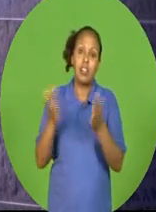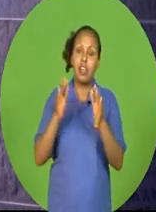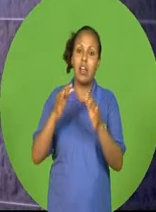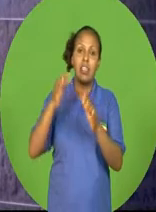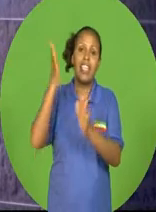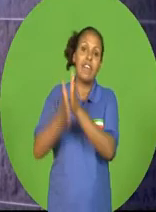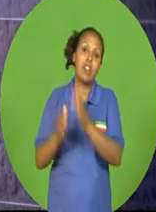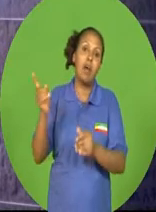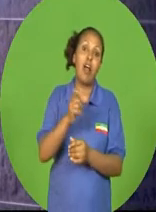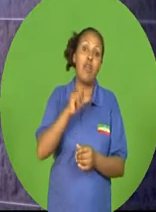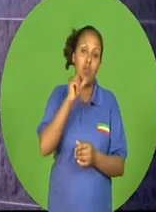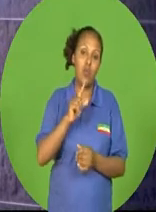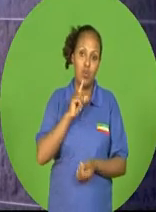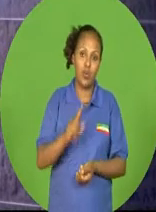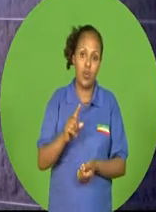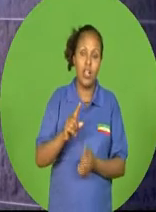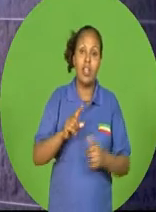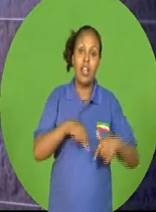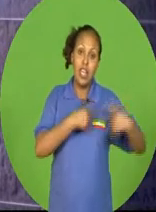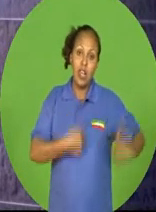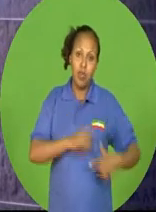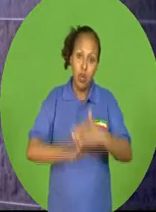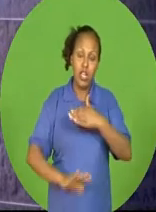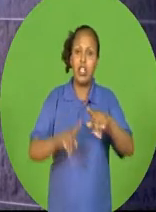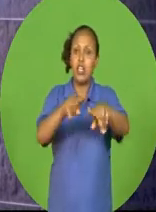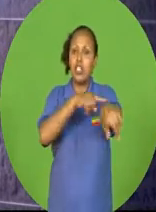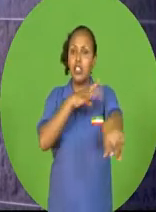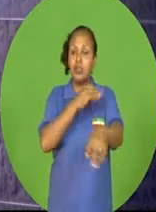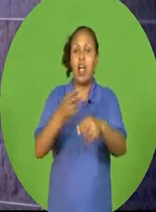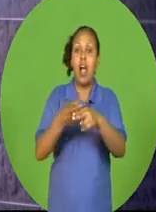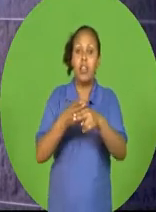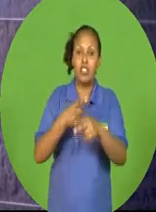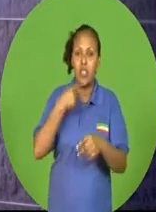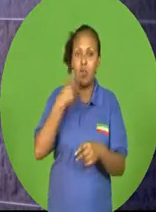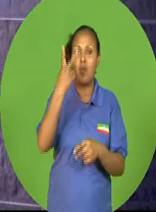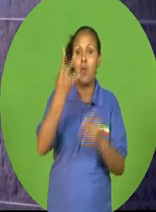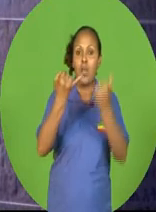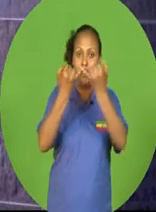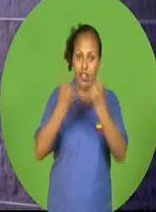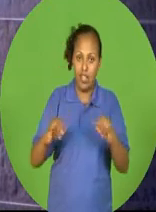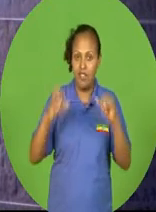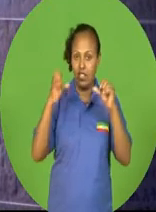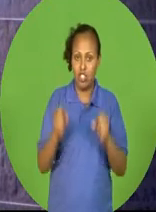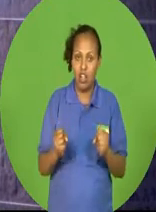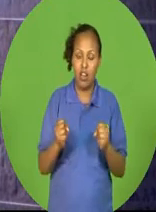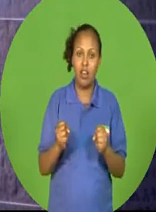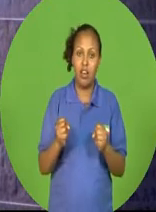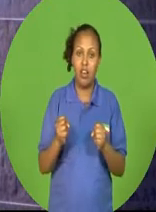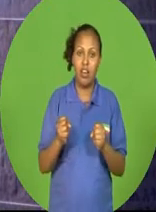የተፈጸመ ዓለም ሆኖ ነው። ልቦለድ ረጅምና አጭር ተብሎ በሁለት ክፍሎች ሊከፈል